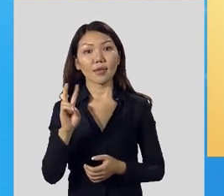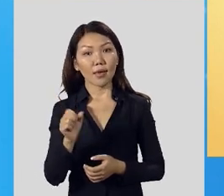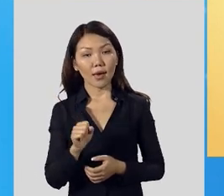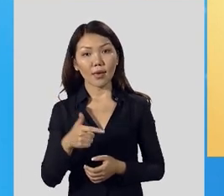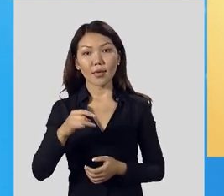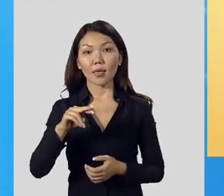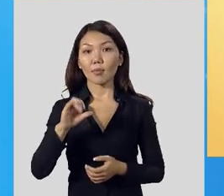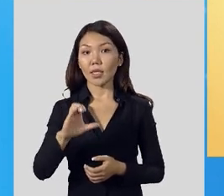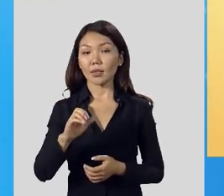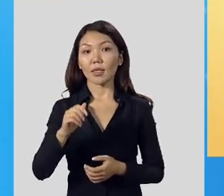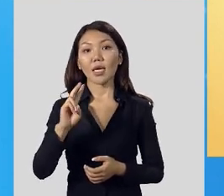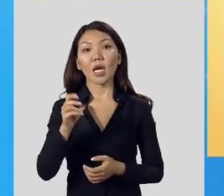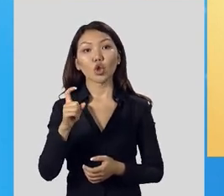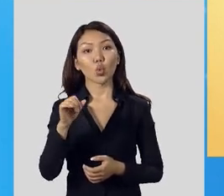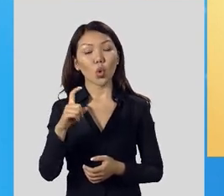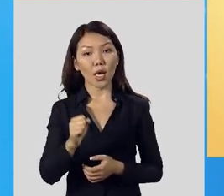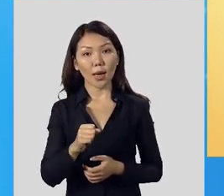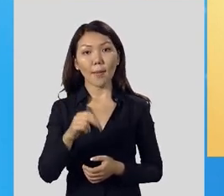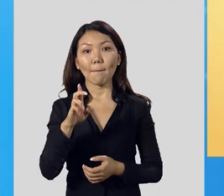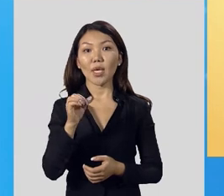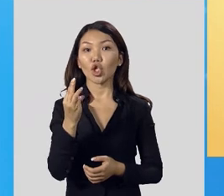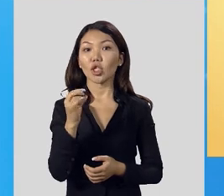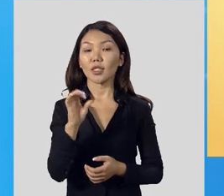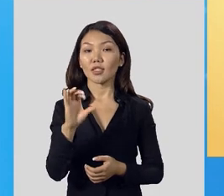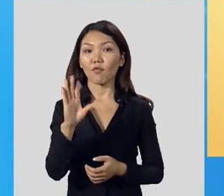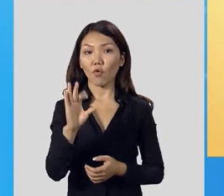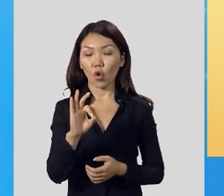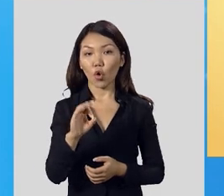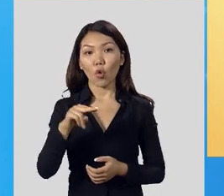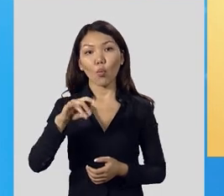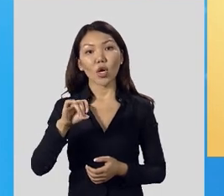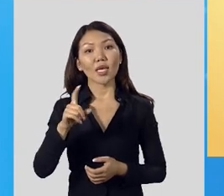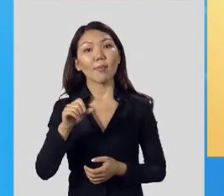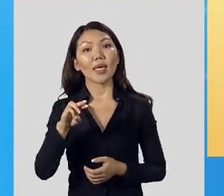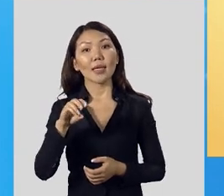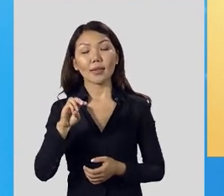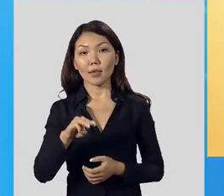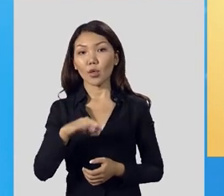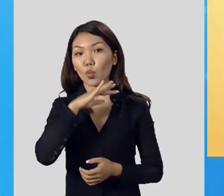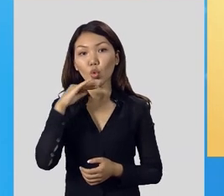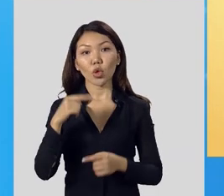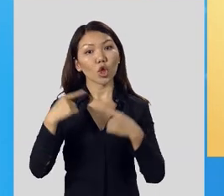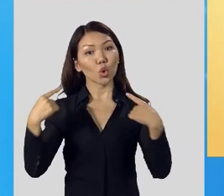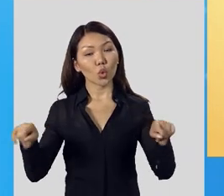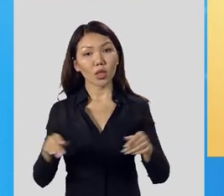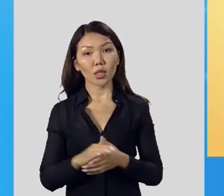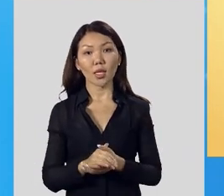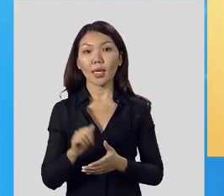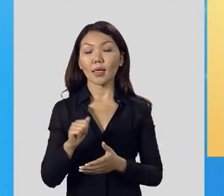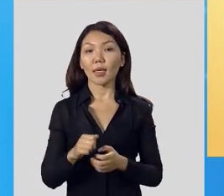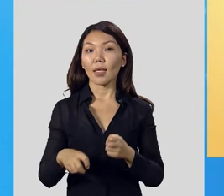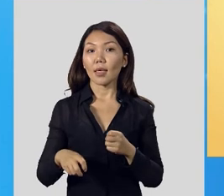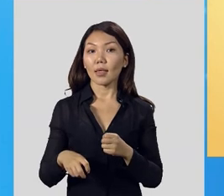герпес, краснуха, бешенство, полиомиелит и многие другие. Нарушения